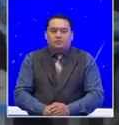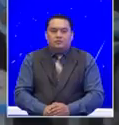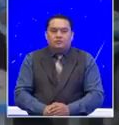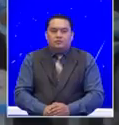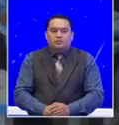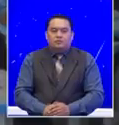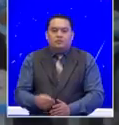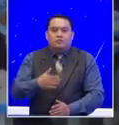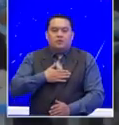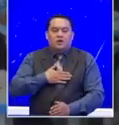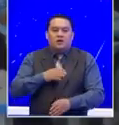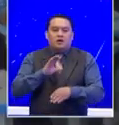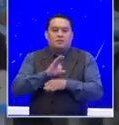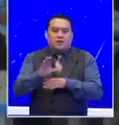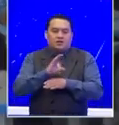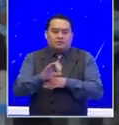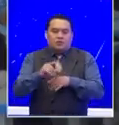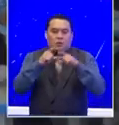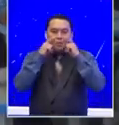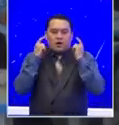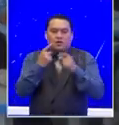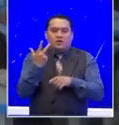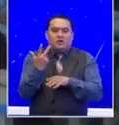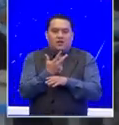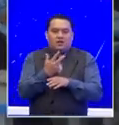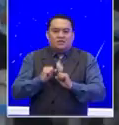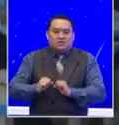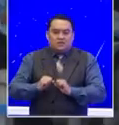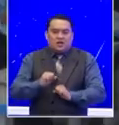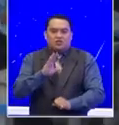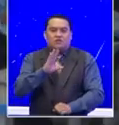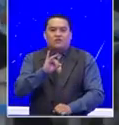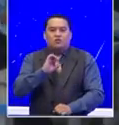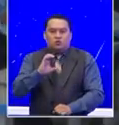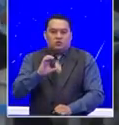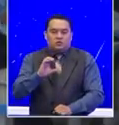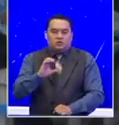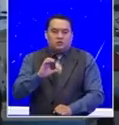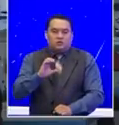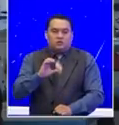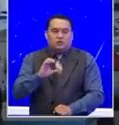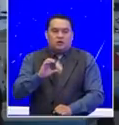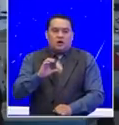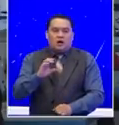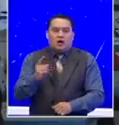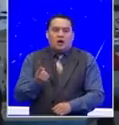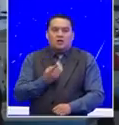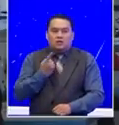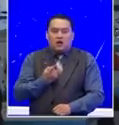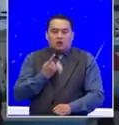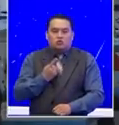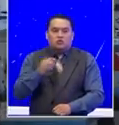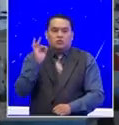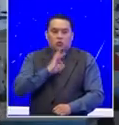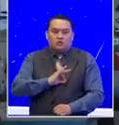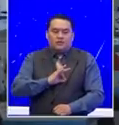маски трехслойные, именно которые защищают от вируса, медицинские, одноразовые. Не дороже 118 тенге маски